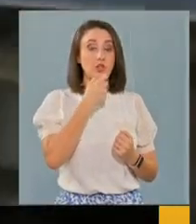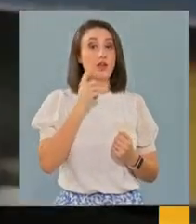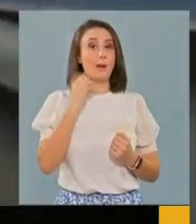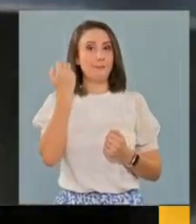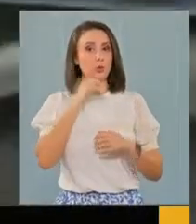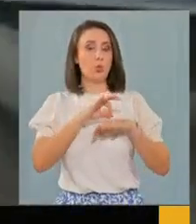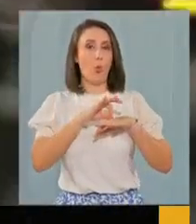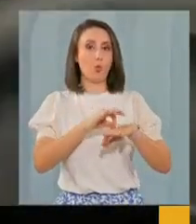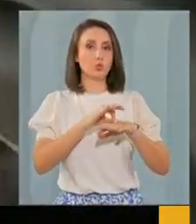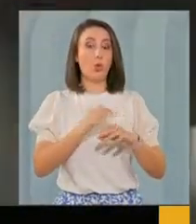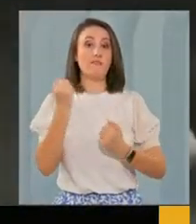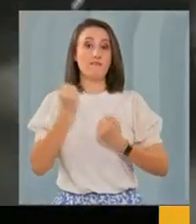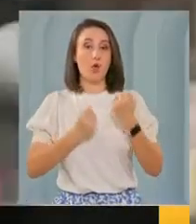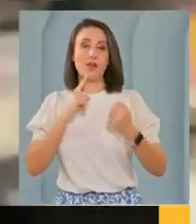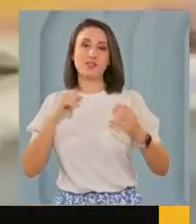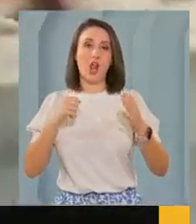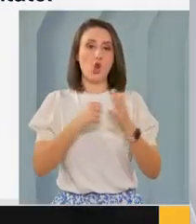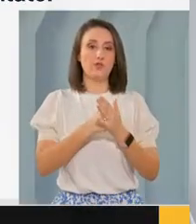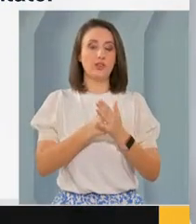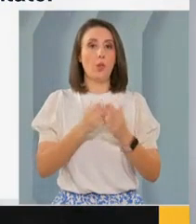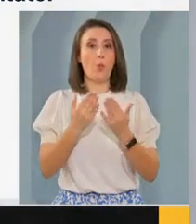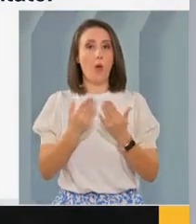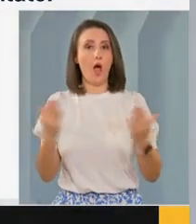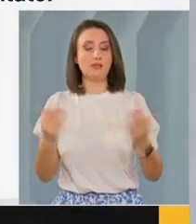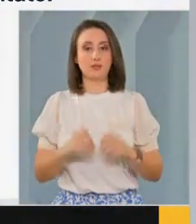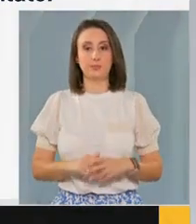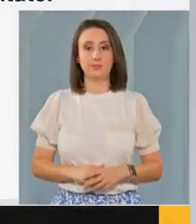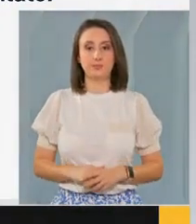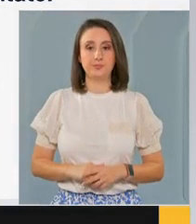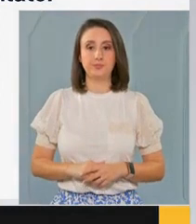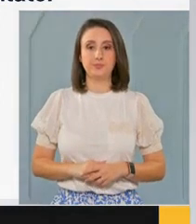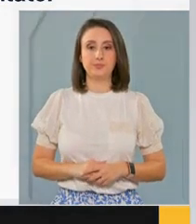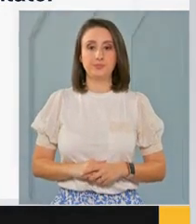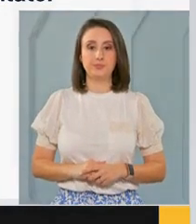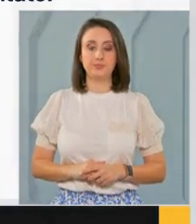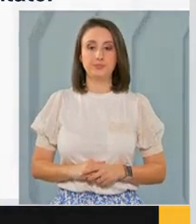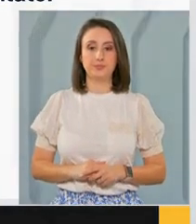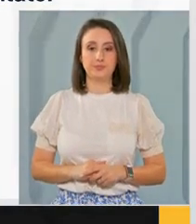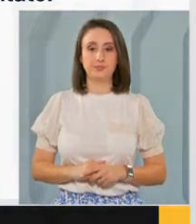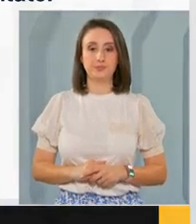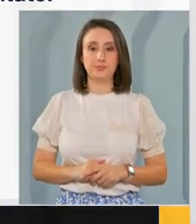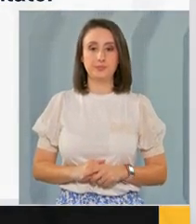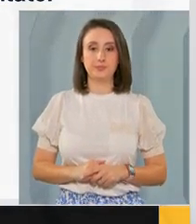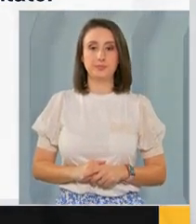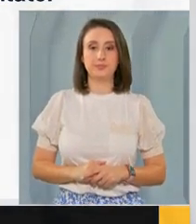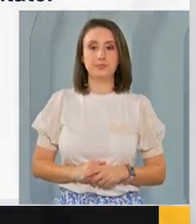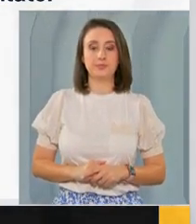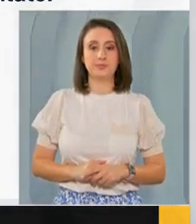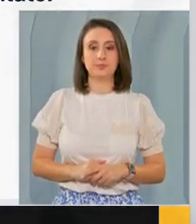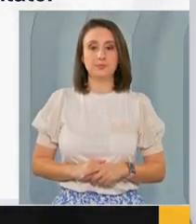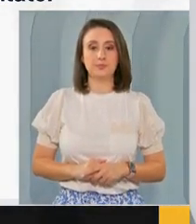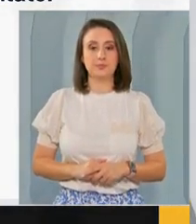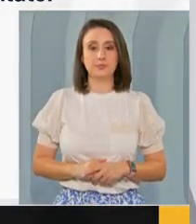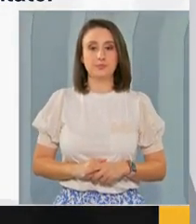a pierdut controlul volanului și s-a izbit de un gard. În zona localității Lucianca, județul Dâmbovița, s-a produs un accident rutier în